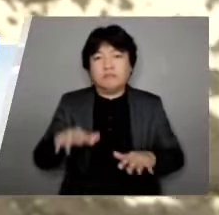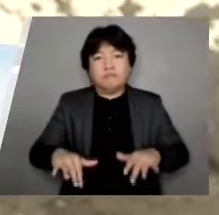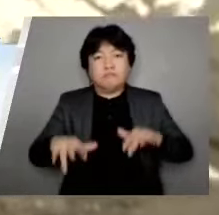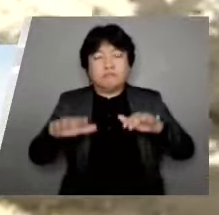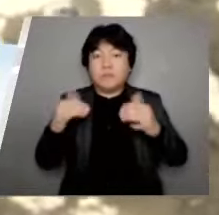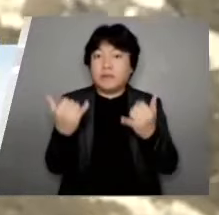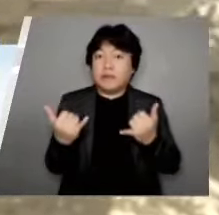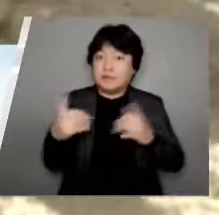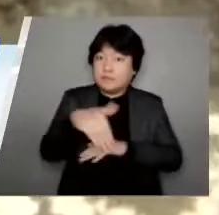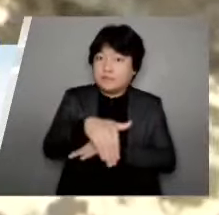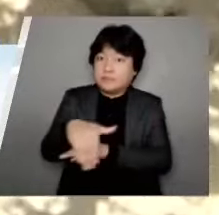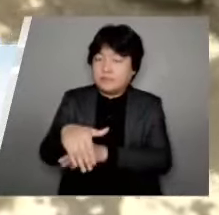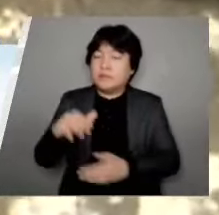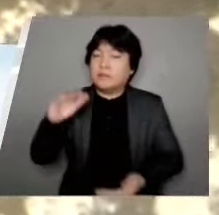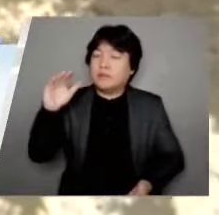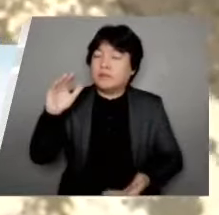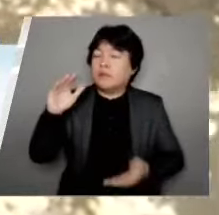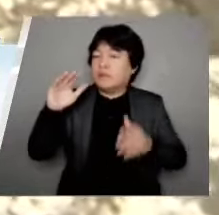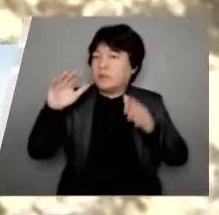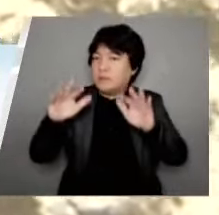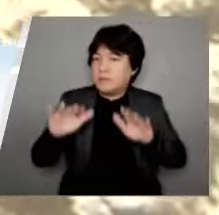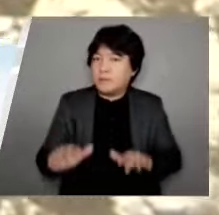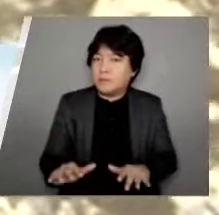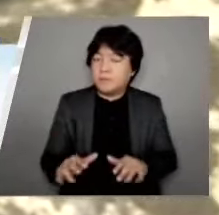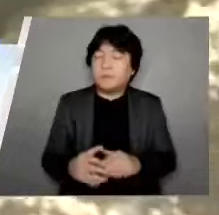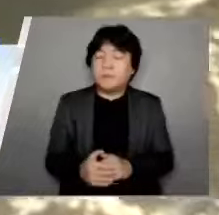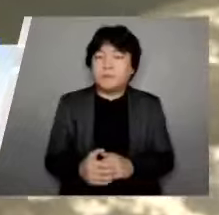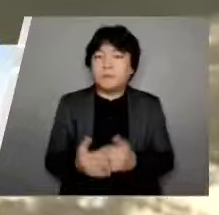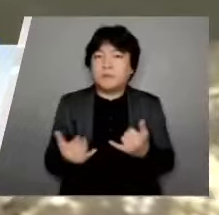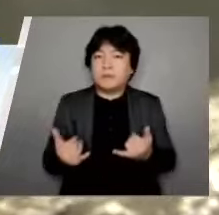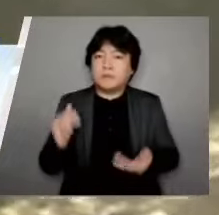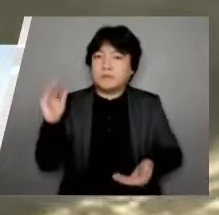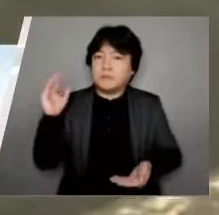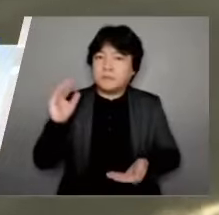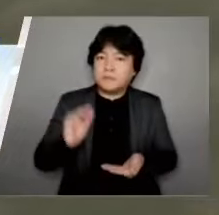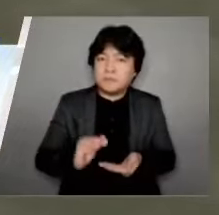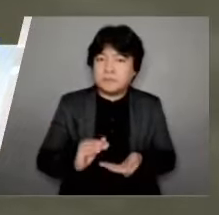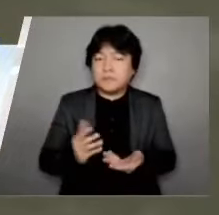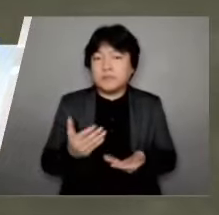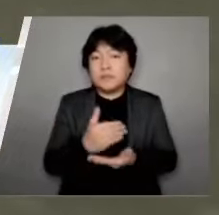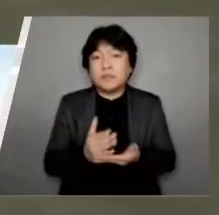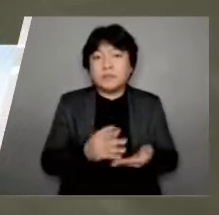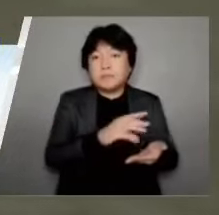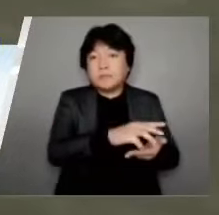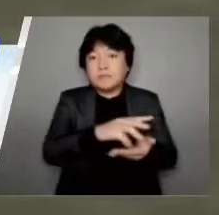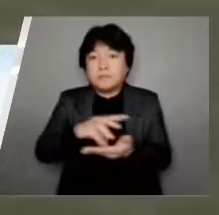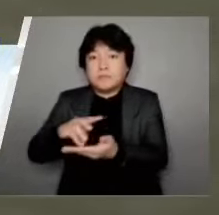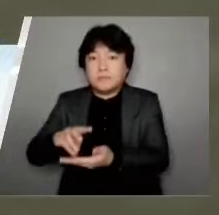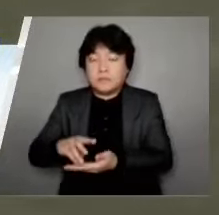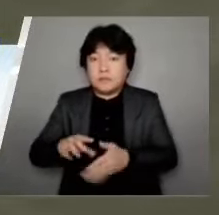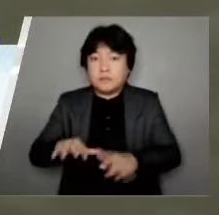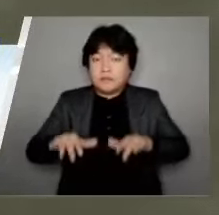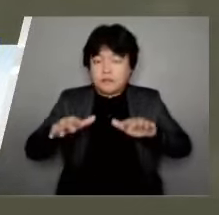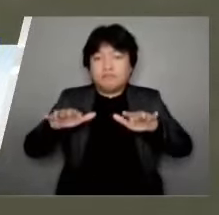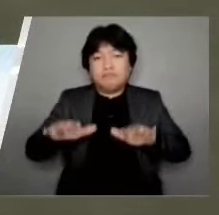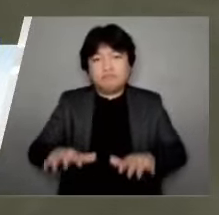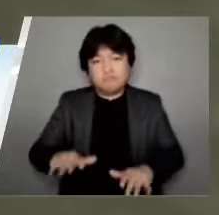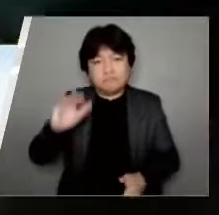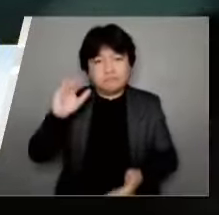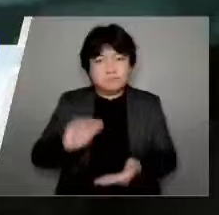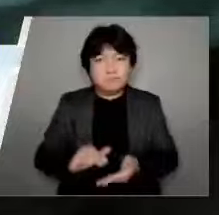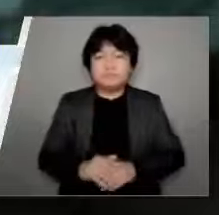na ng bahagya at nabawasan na rin yung mga lugar na lubog sa baha. Mayor, may